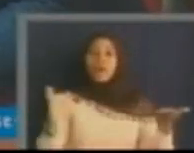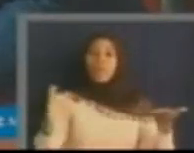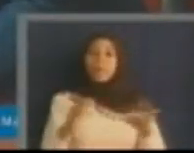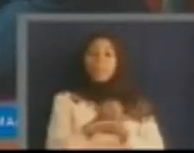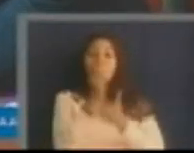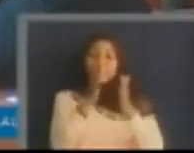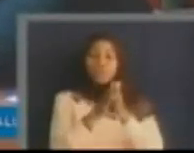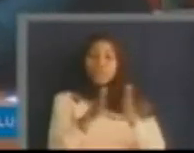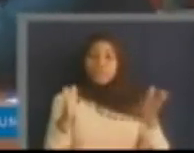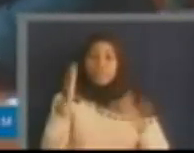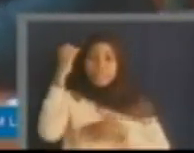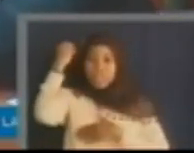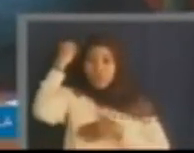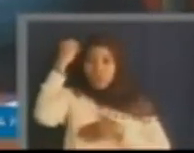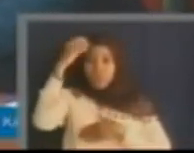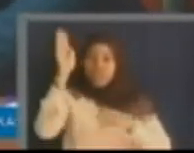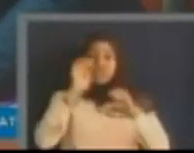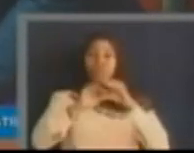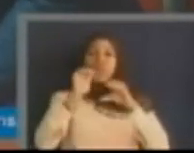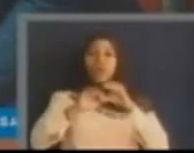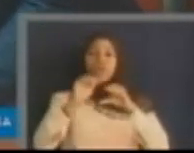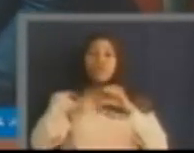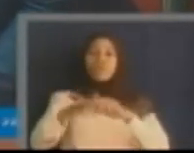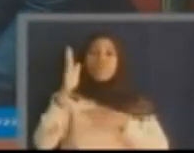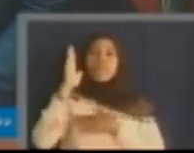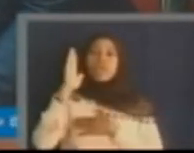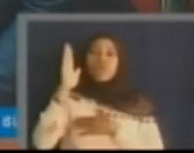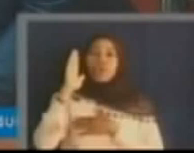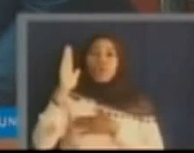Waheshimiwa wajumbe, hoja imeungwa mkono.